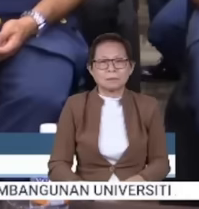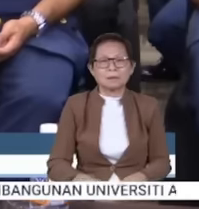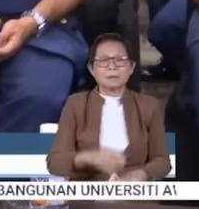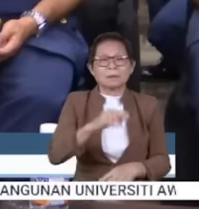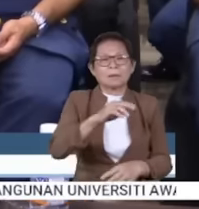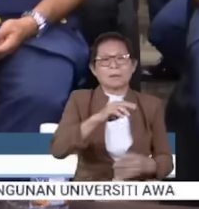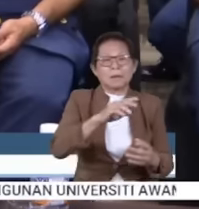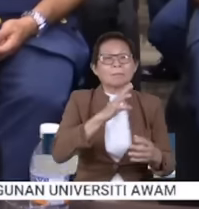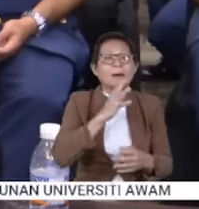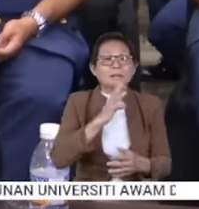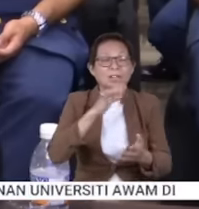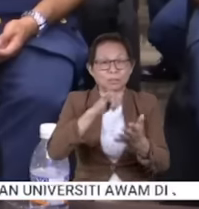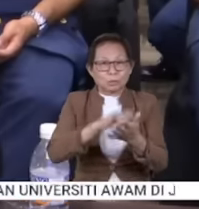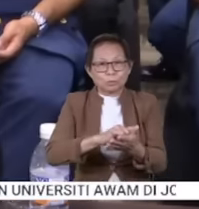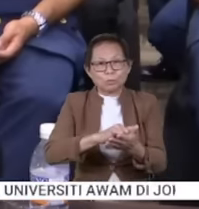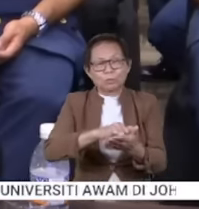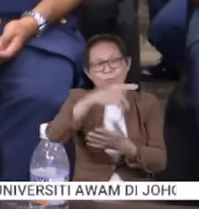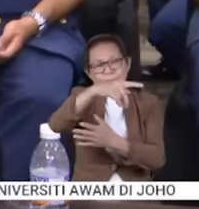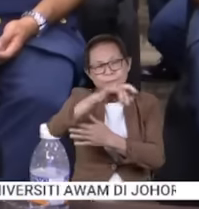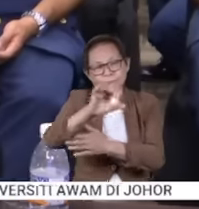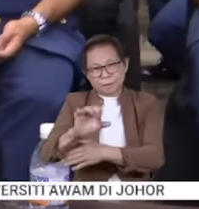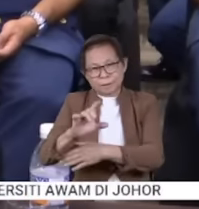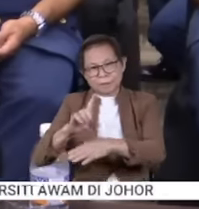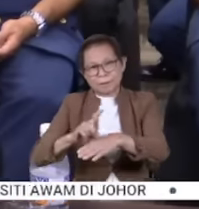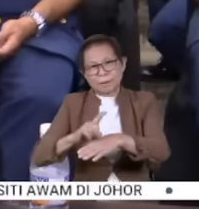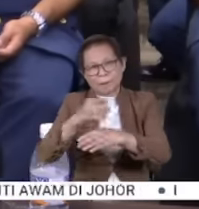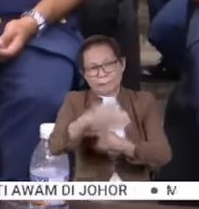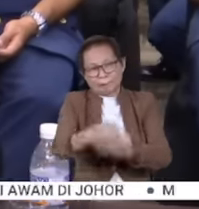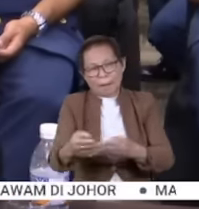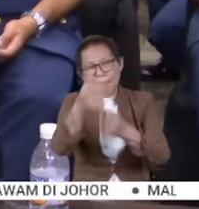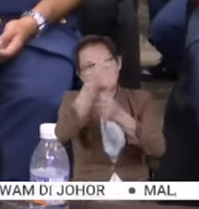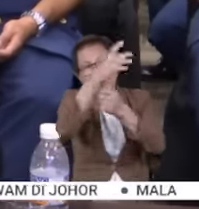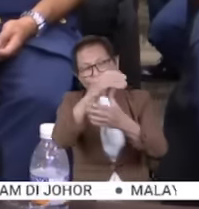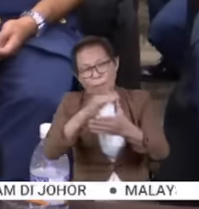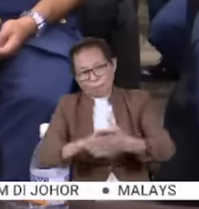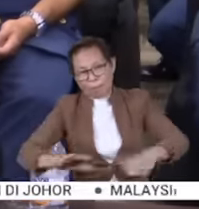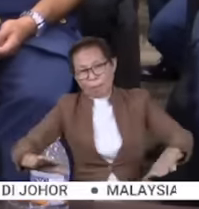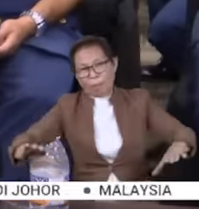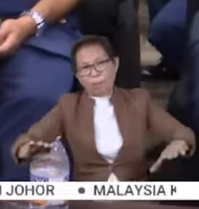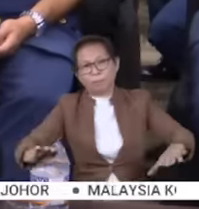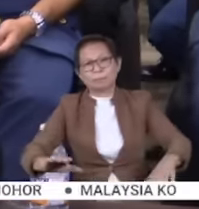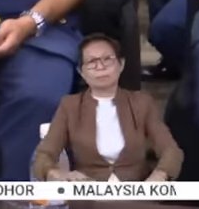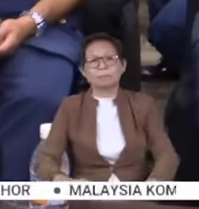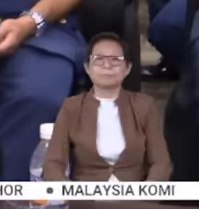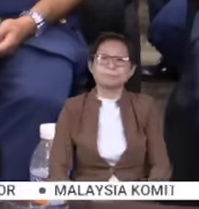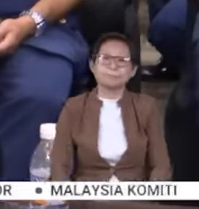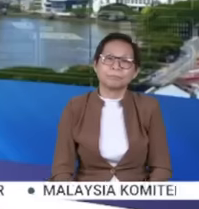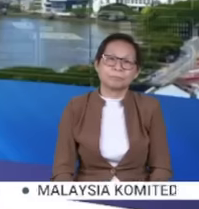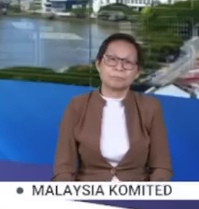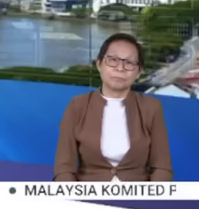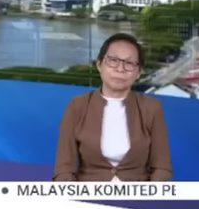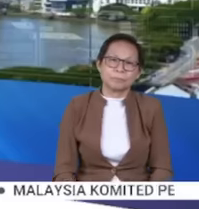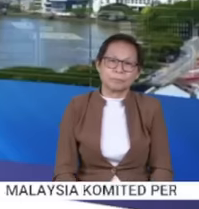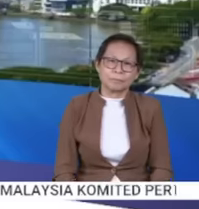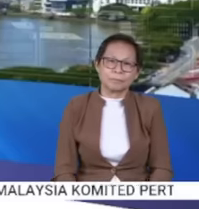berkata demikian dalam satu sidang idea di balai Bomba dan penyelamat temuan Jaya